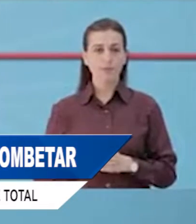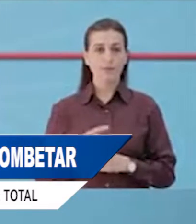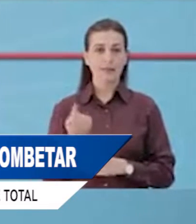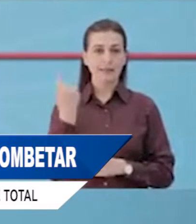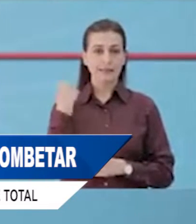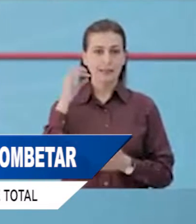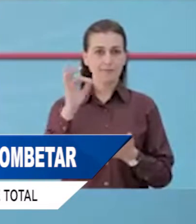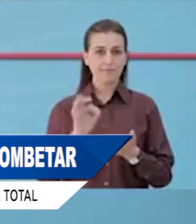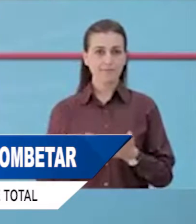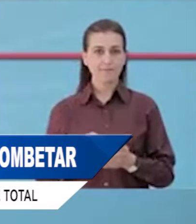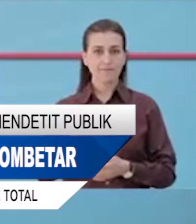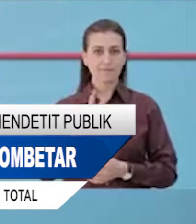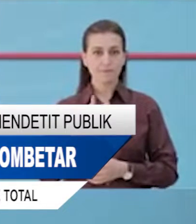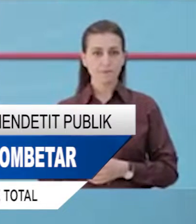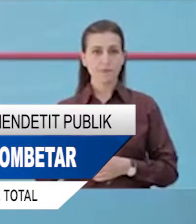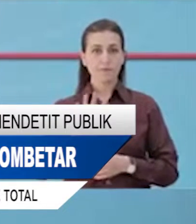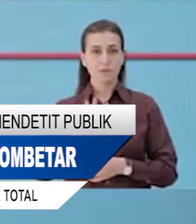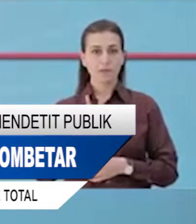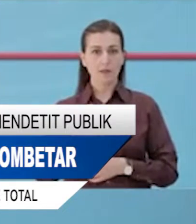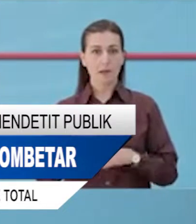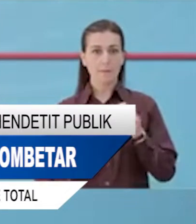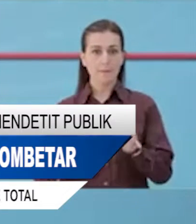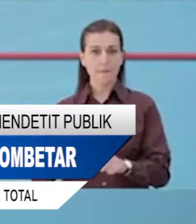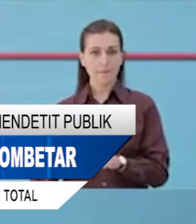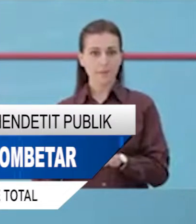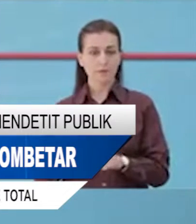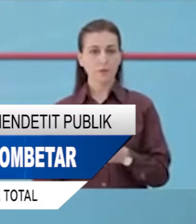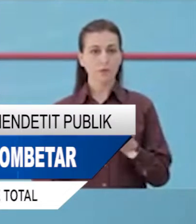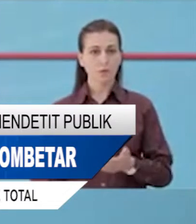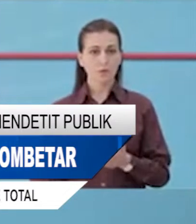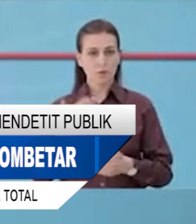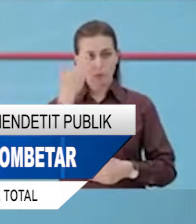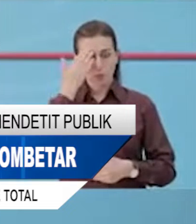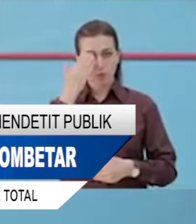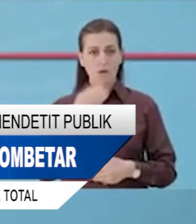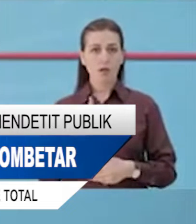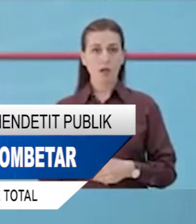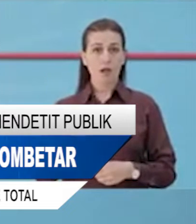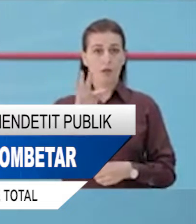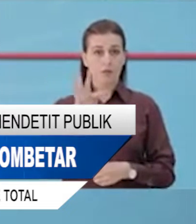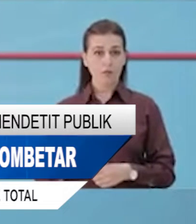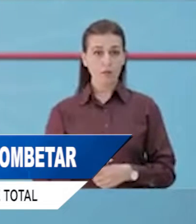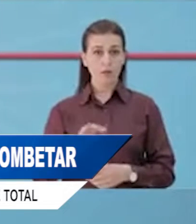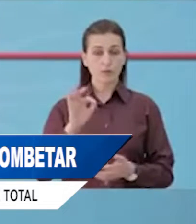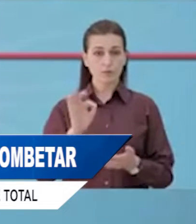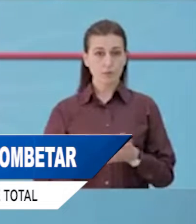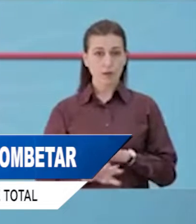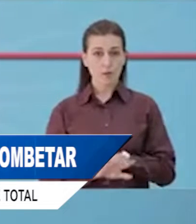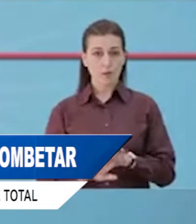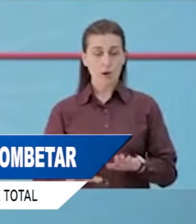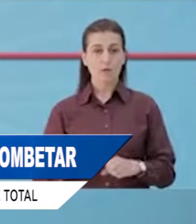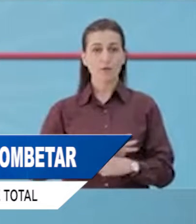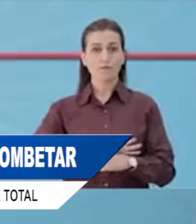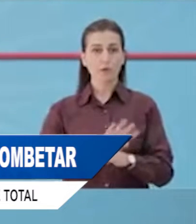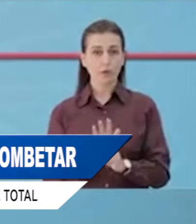Dje janë testuar 253 persona të dyshuar me COVID-19, dhe nga rezultatet e testimeve